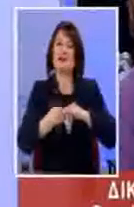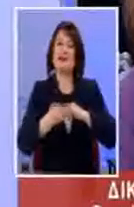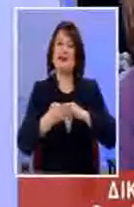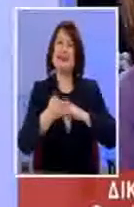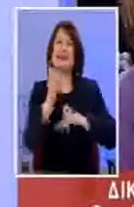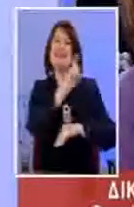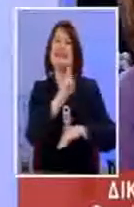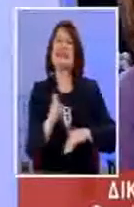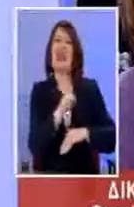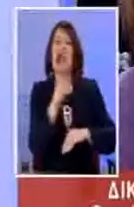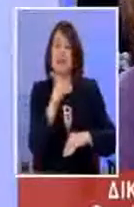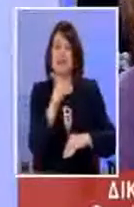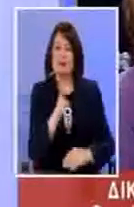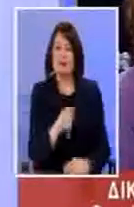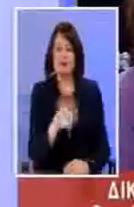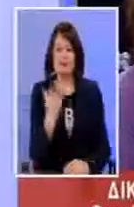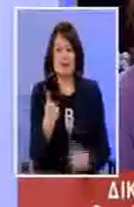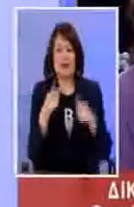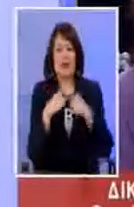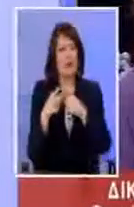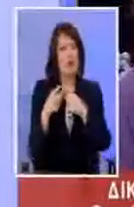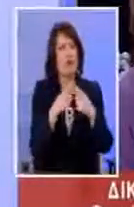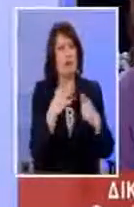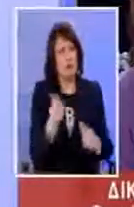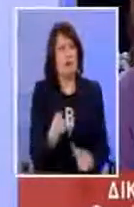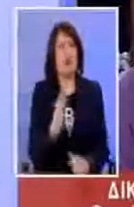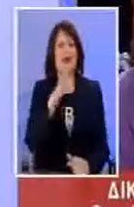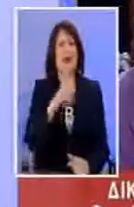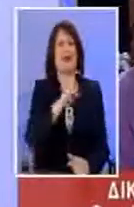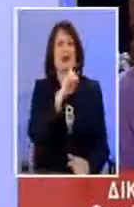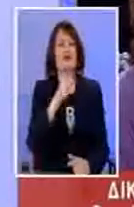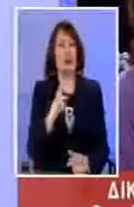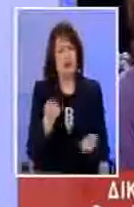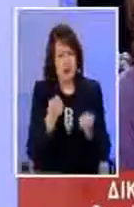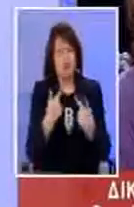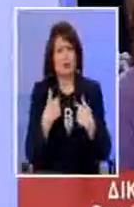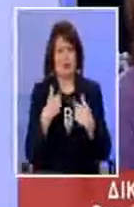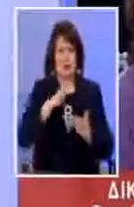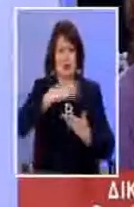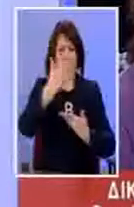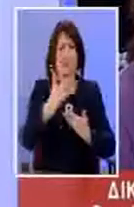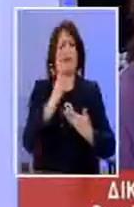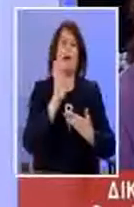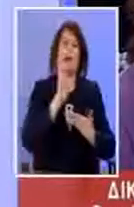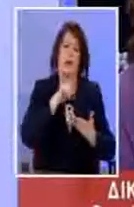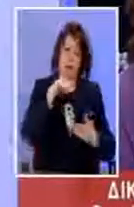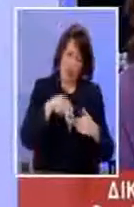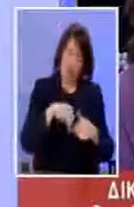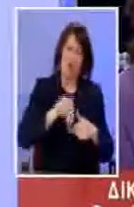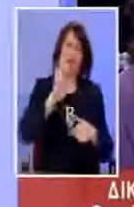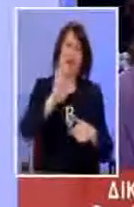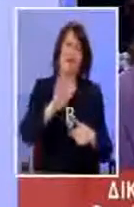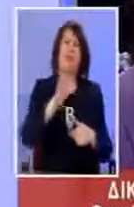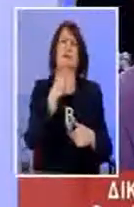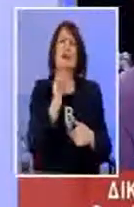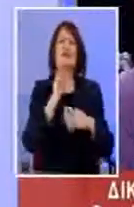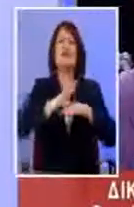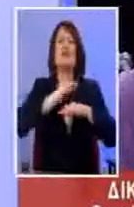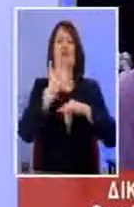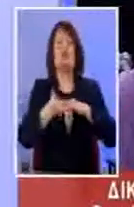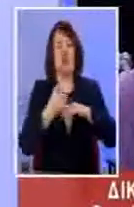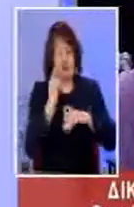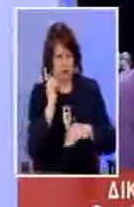Υπάρχουν δοκιμασμένες πλατφόρμες που στην καθημερινότητά μας το χρησιμοποιούμε πολλοί άνθρωποι. Άρα με αυτή τη λογική το σκέφτεσαι.